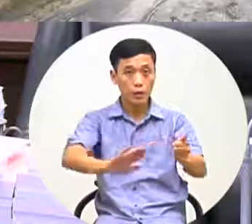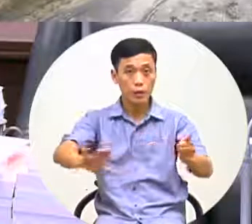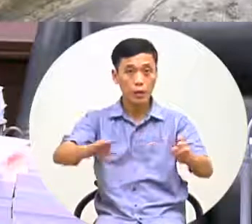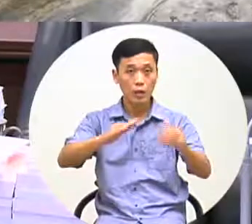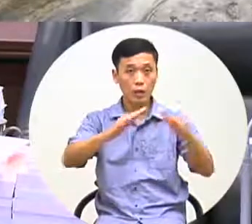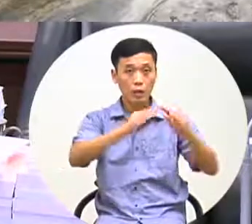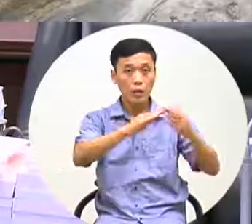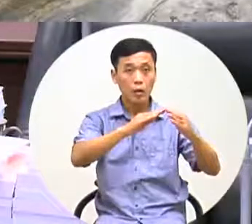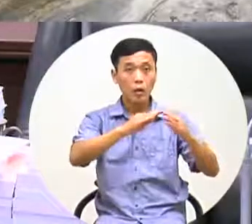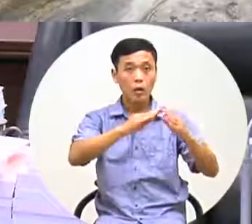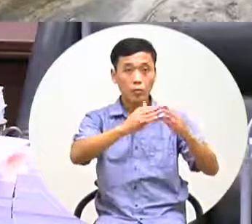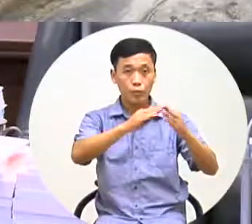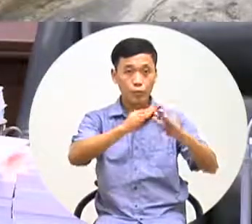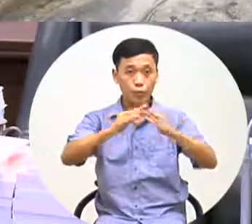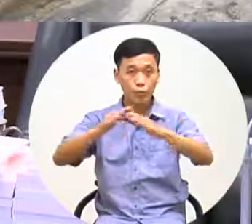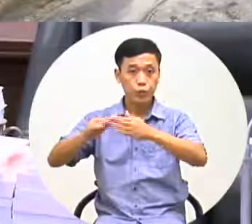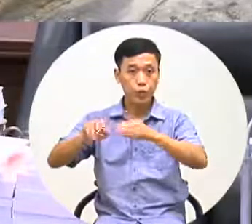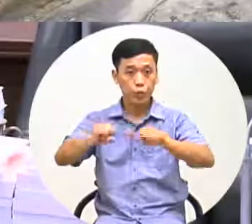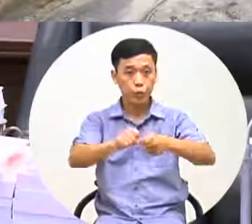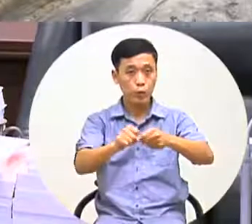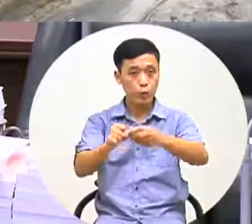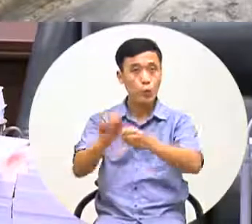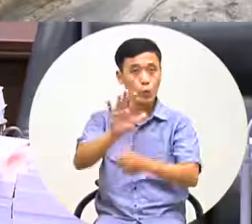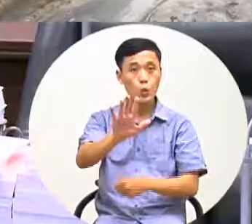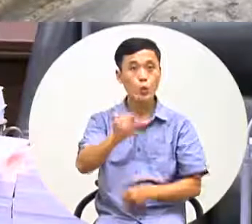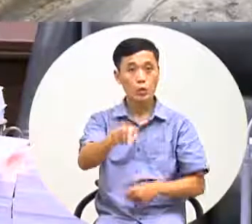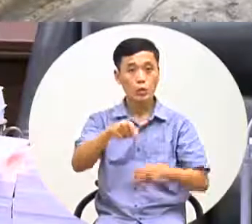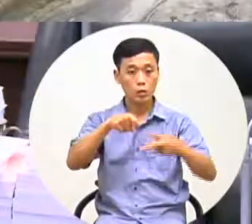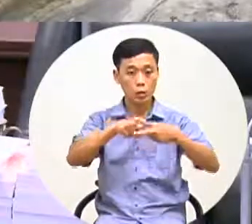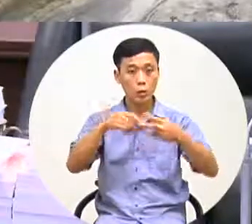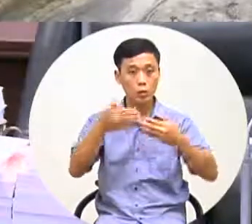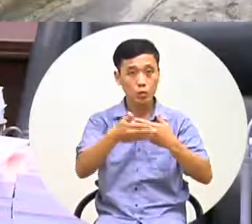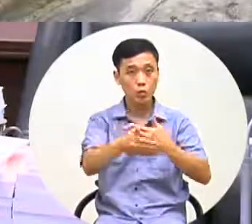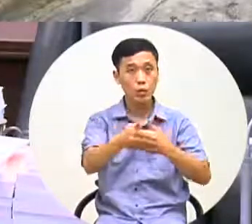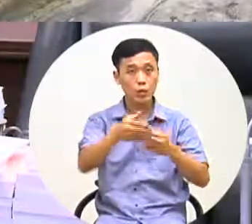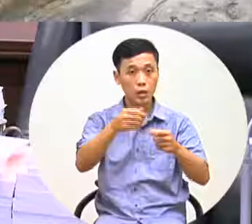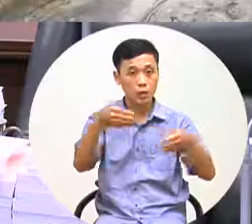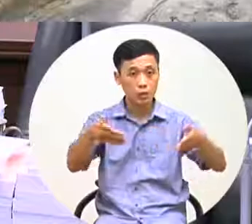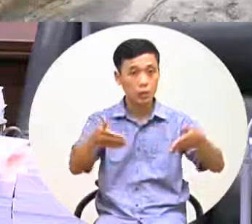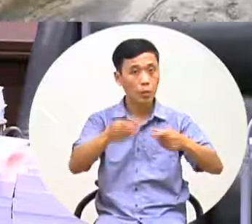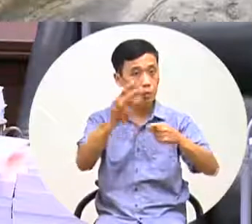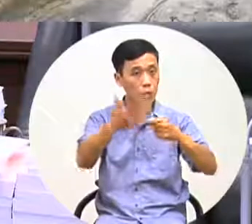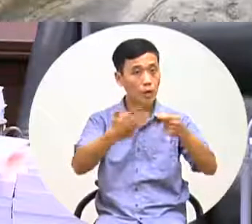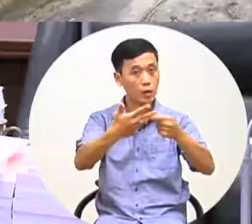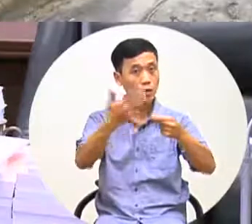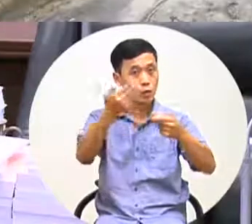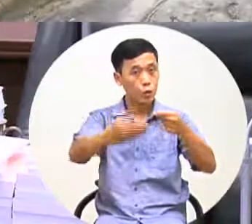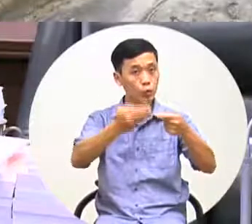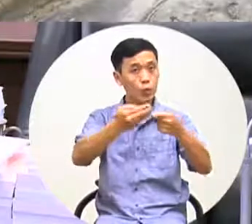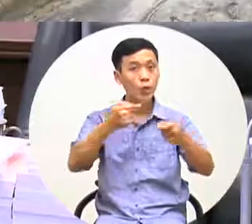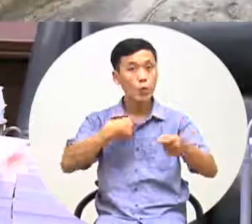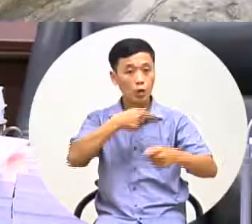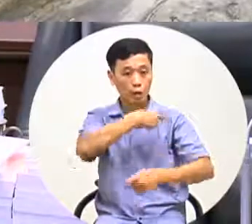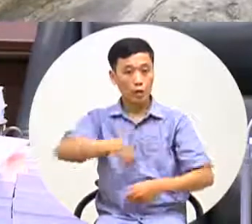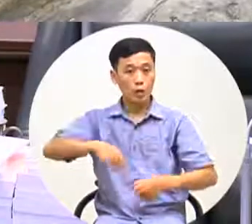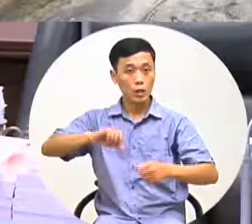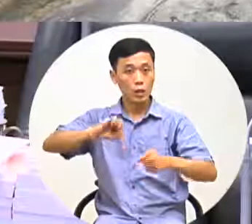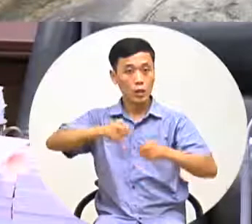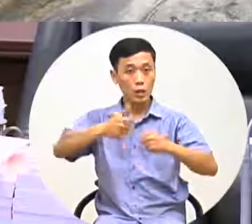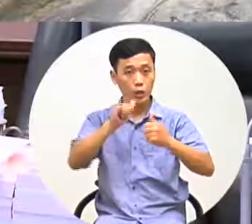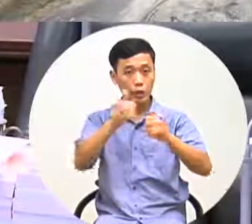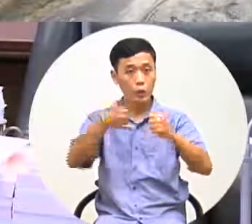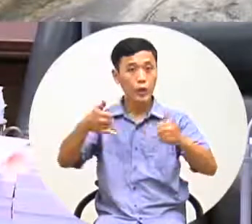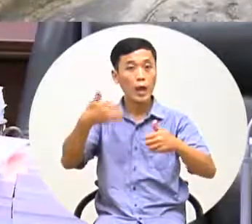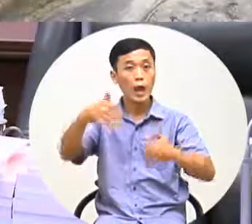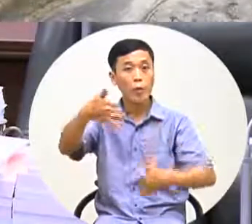单来说，这个工程做了八九年了，从我还没有当选议员之前，我开始在竞选期间，我也接